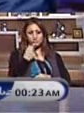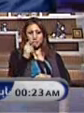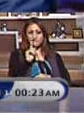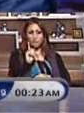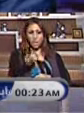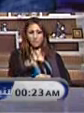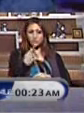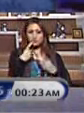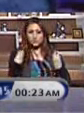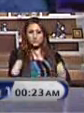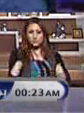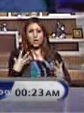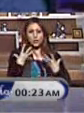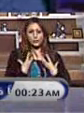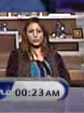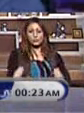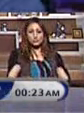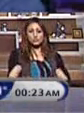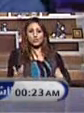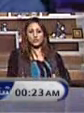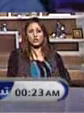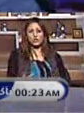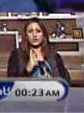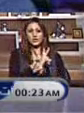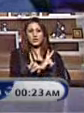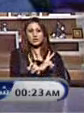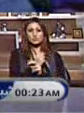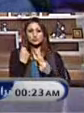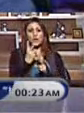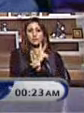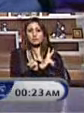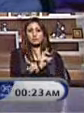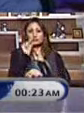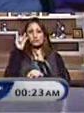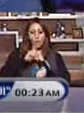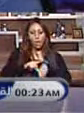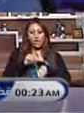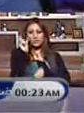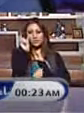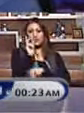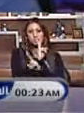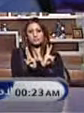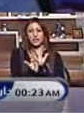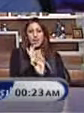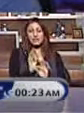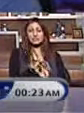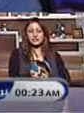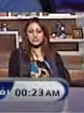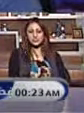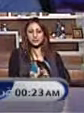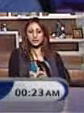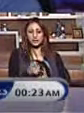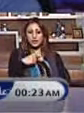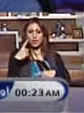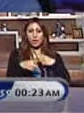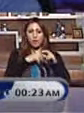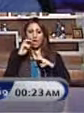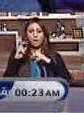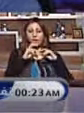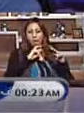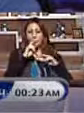كده في في بعض المباريات يقوللك وقت مستقطع لما المدرب يلاقي الفريق بتاعه بدا يتهزم اظن يمكن في الكره الطائره